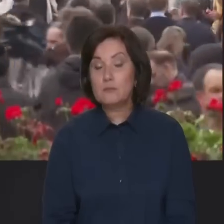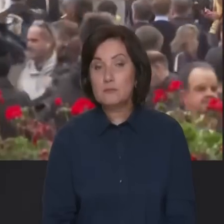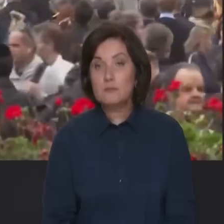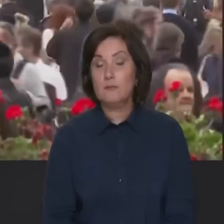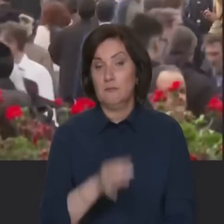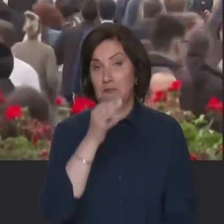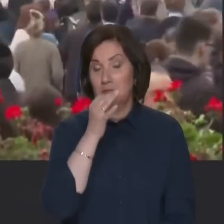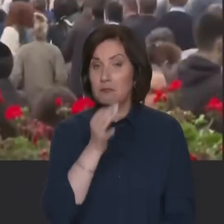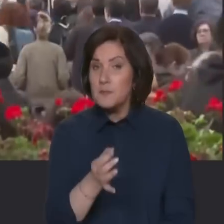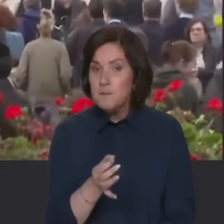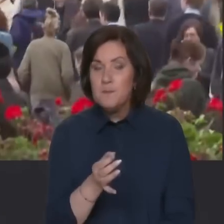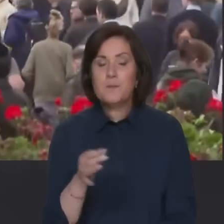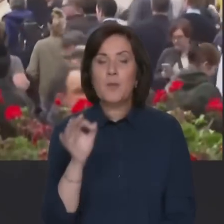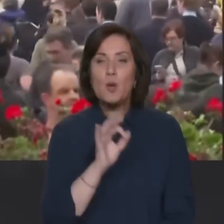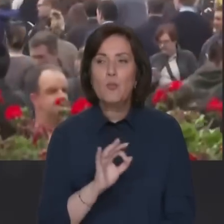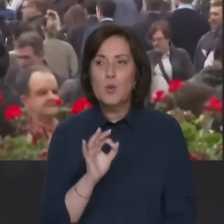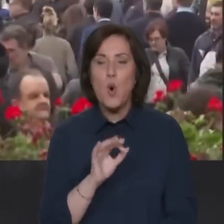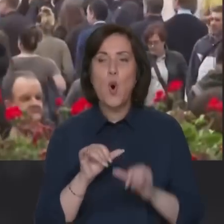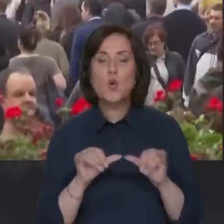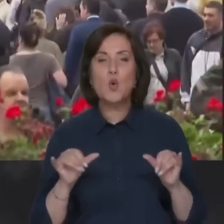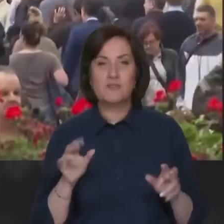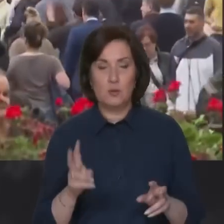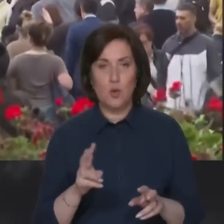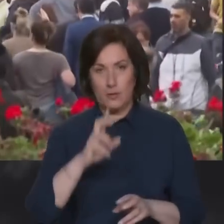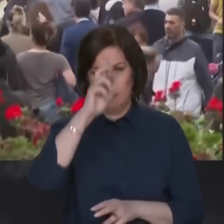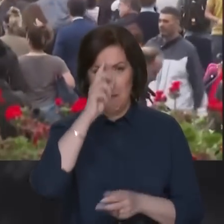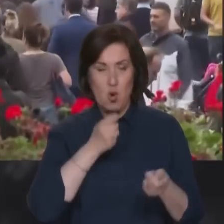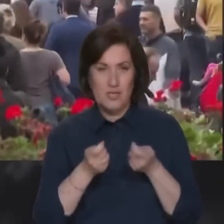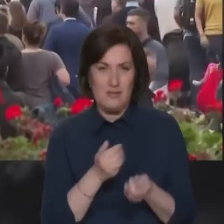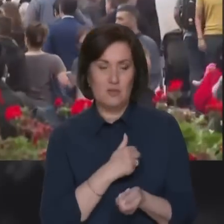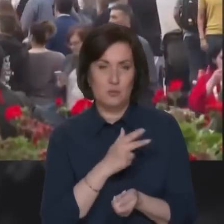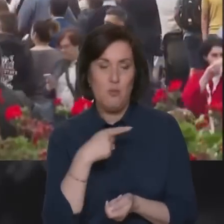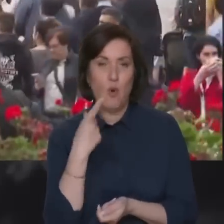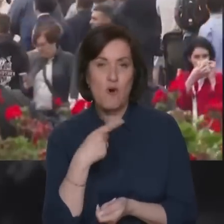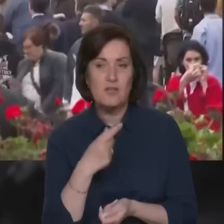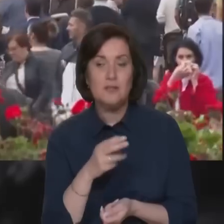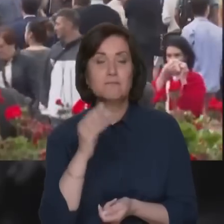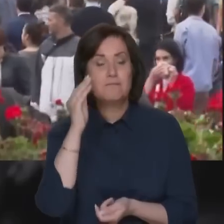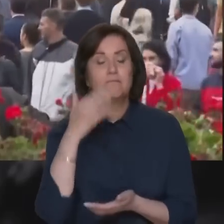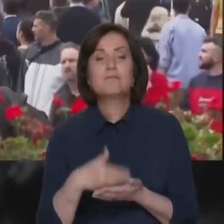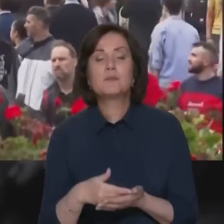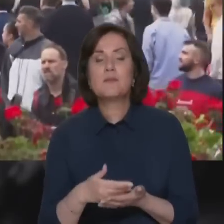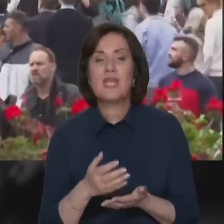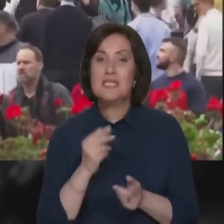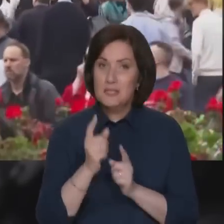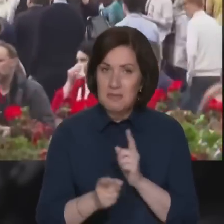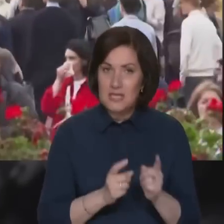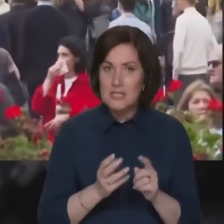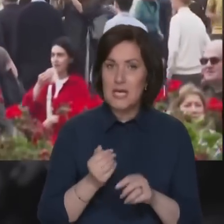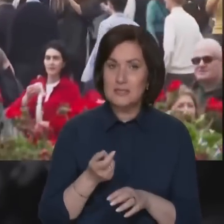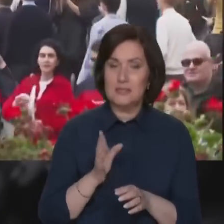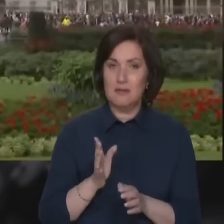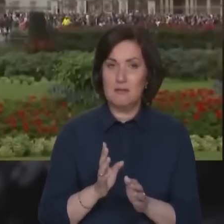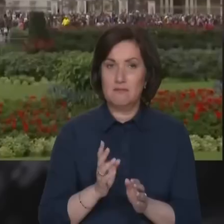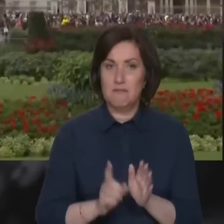Олесь, а скажіть от про розвиток, так, монархії, хотілося б з вами поговорити. Як гадаєте, чи зміниться вона з приходом